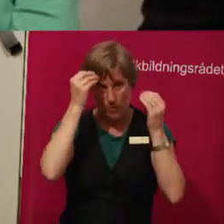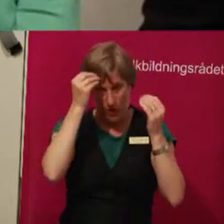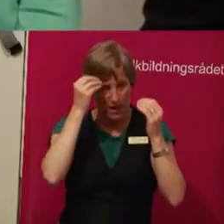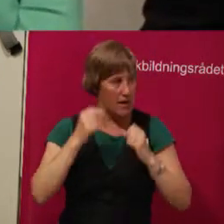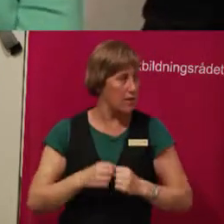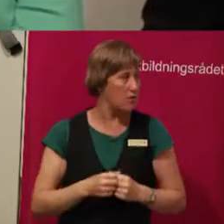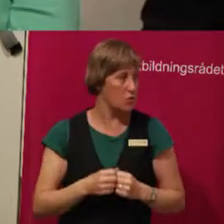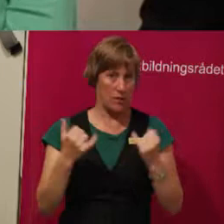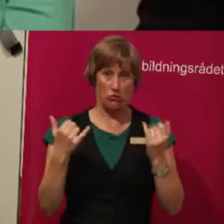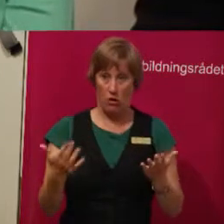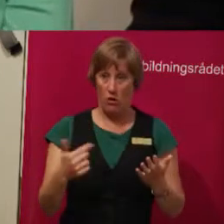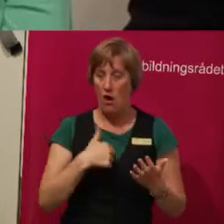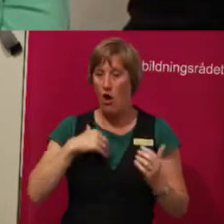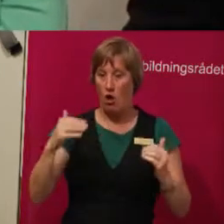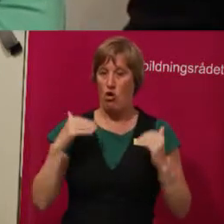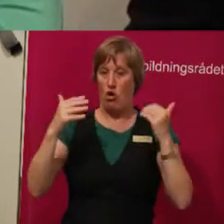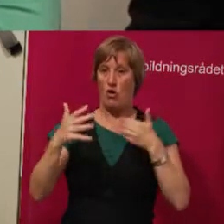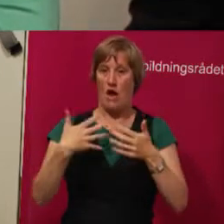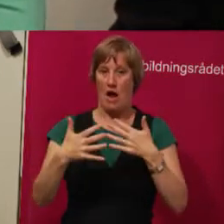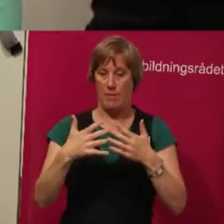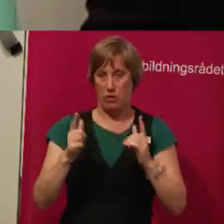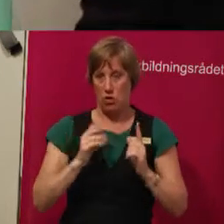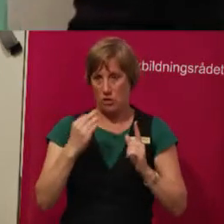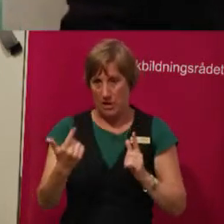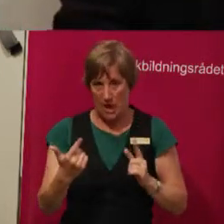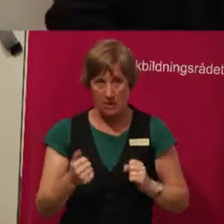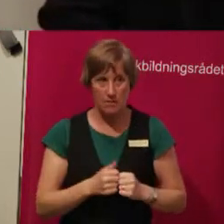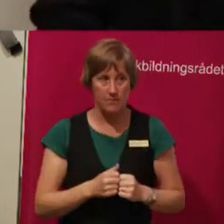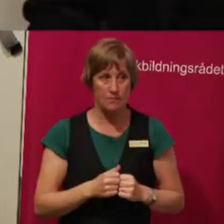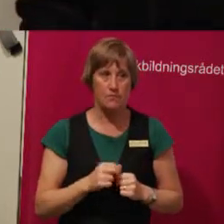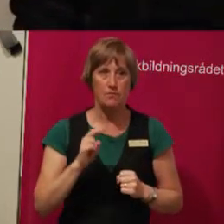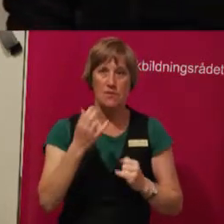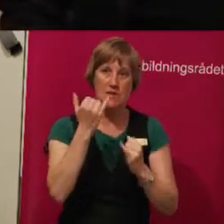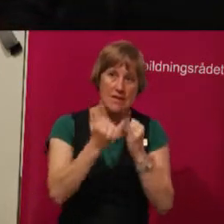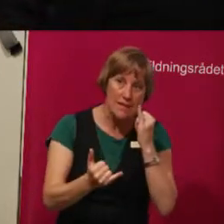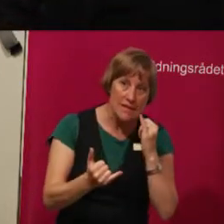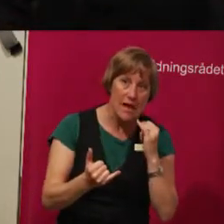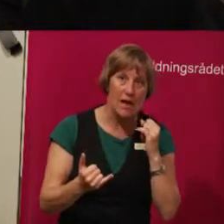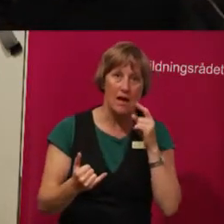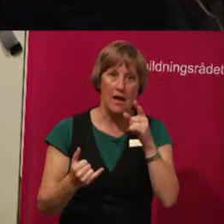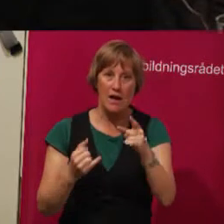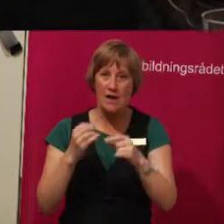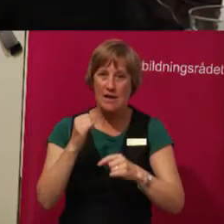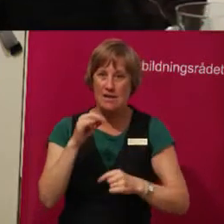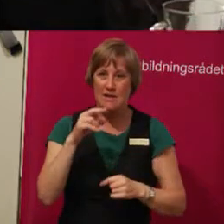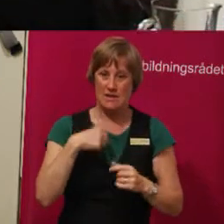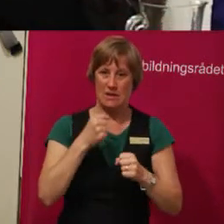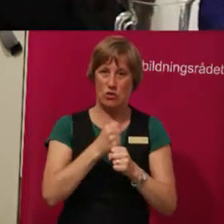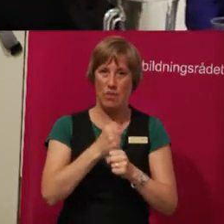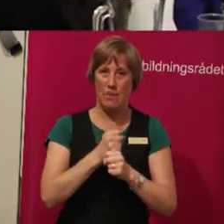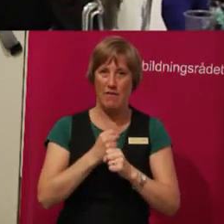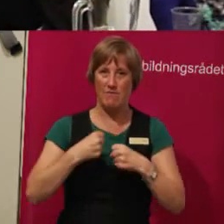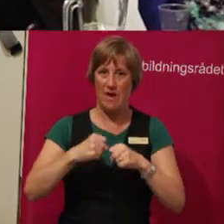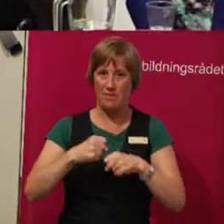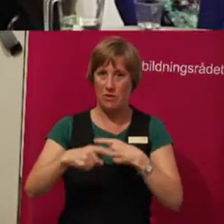med väldigt hög arbetslöshet. Mm. Nu är det en fråga där och sen är det Britten. Mm. Mia Hallin jobbar som verksamhetsutvecklare för